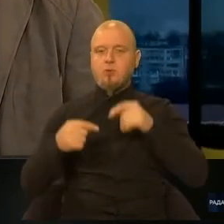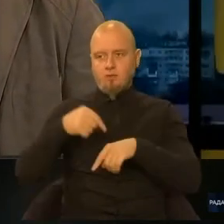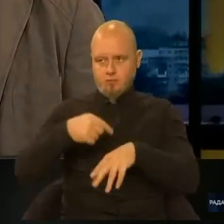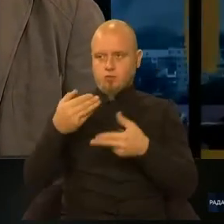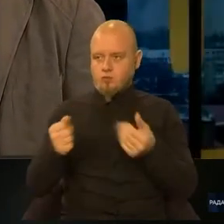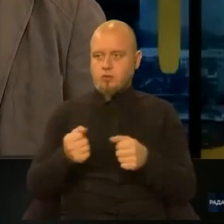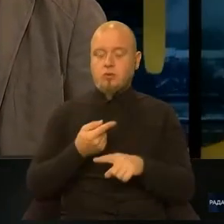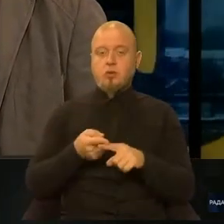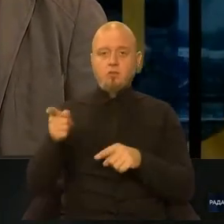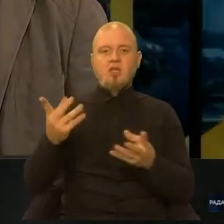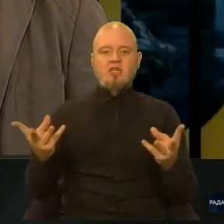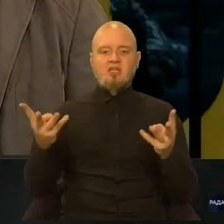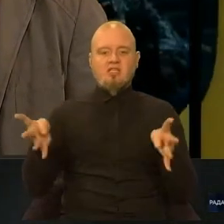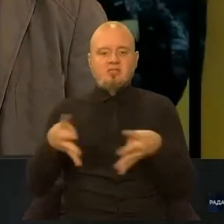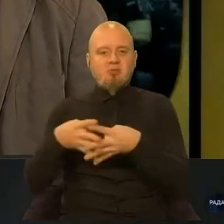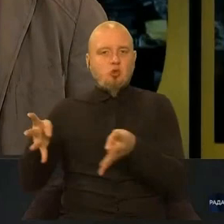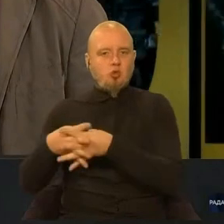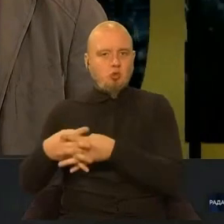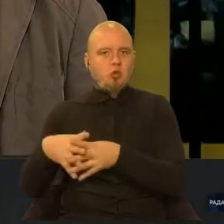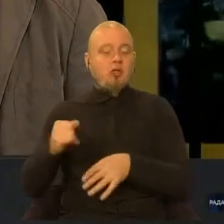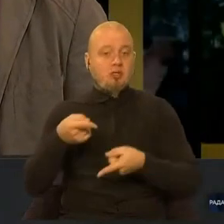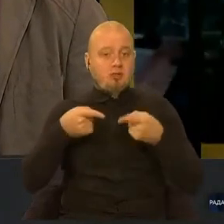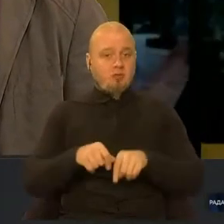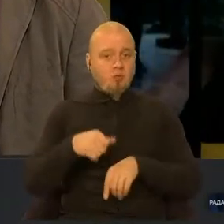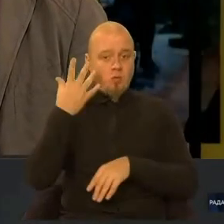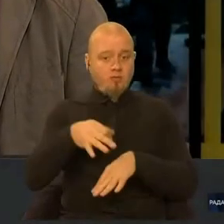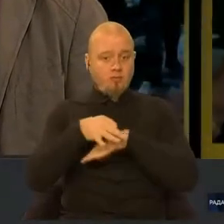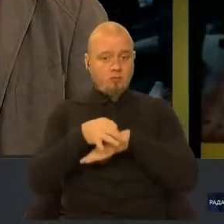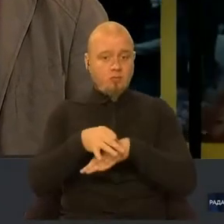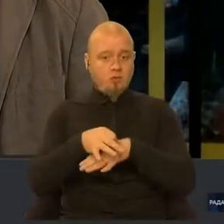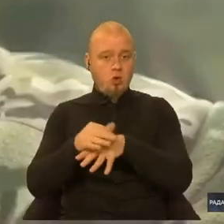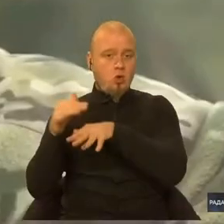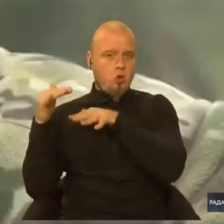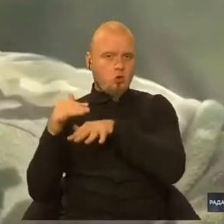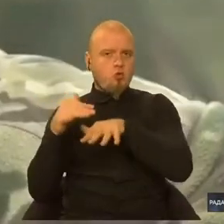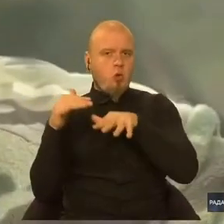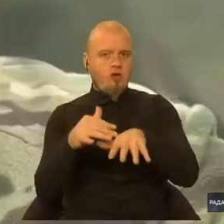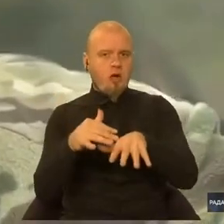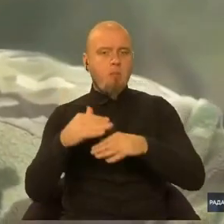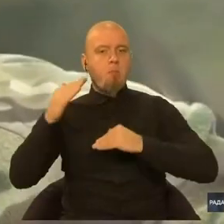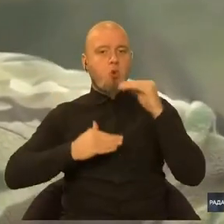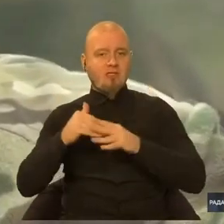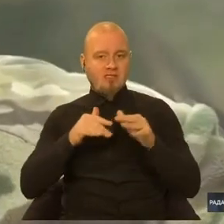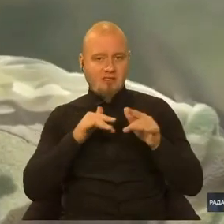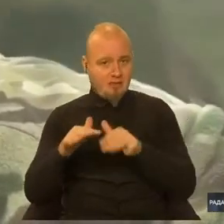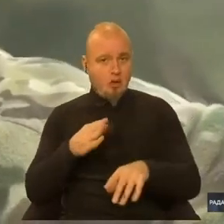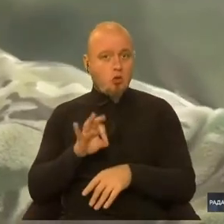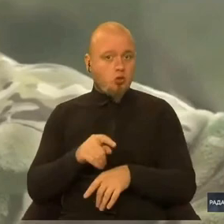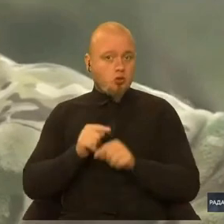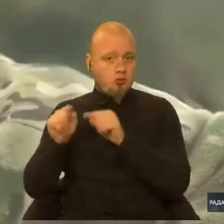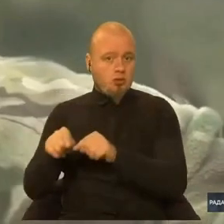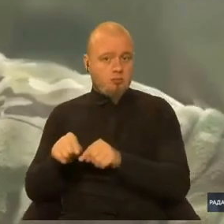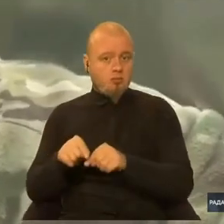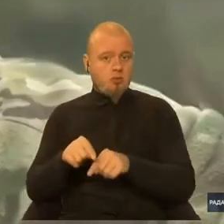Відчувається, вони змішують, і насправді, коли йдуть штурмові професійні дії, то там